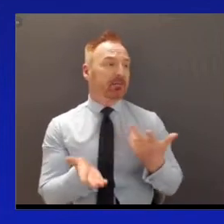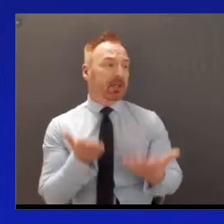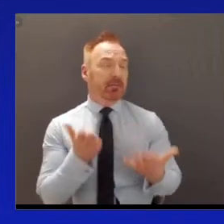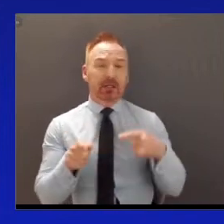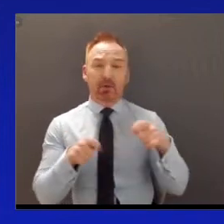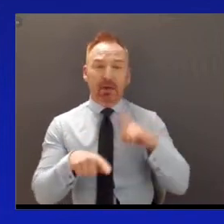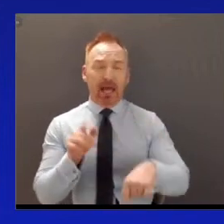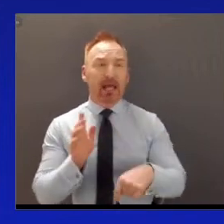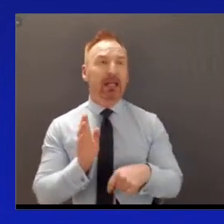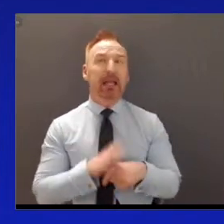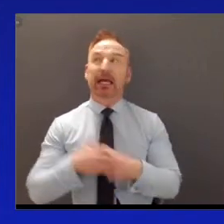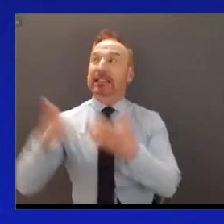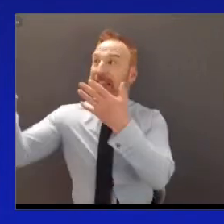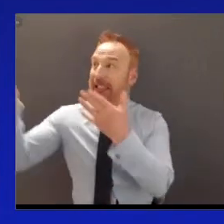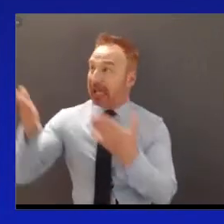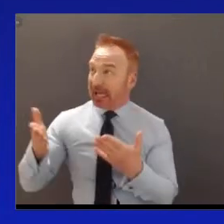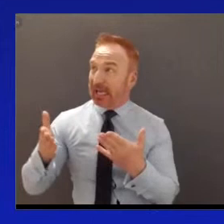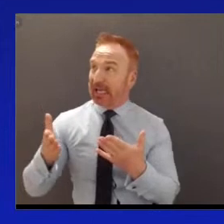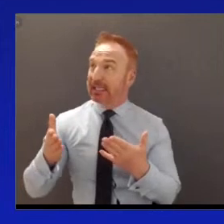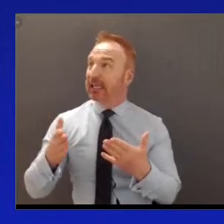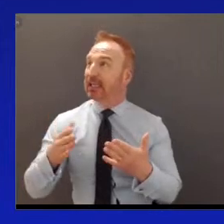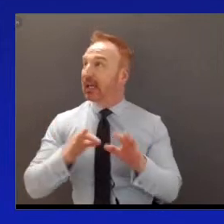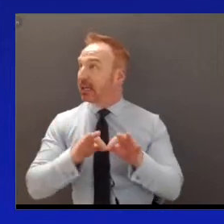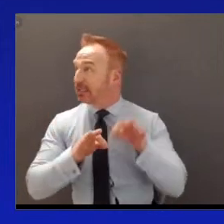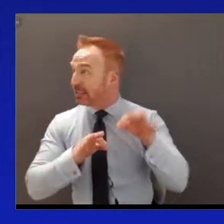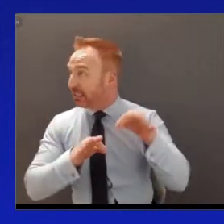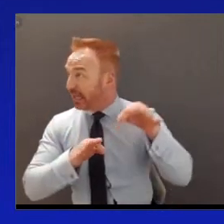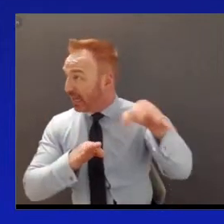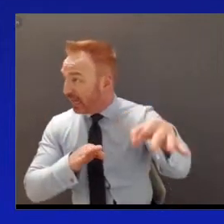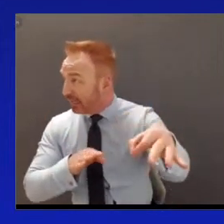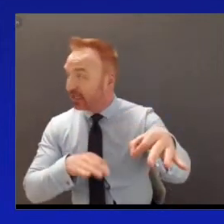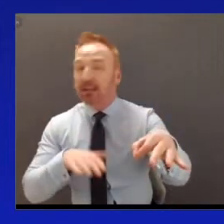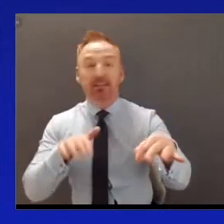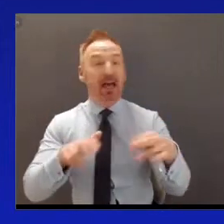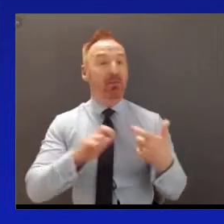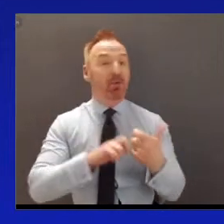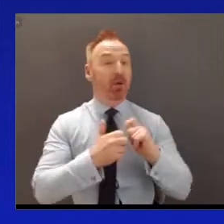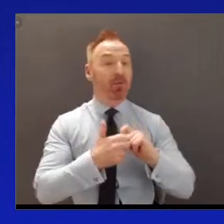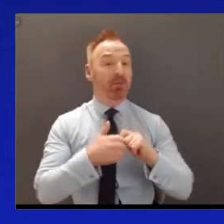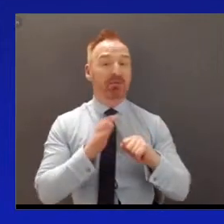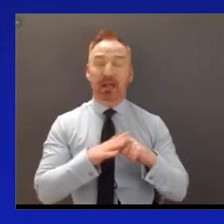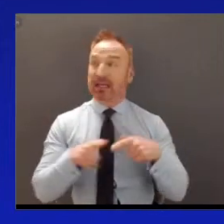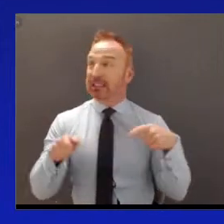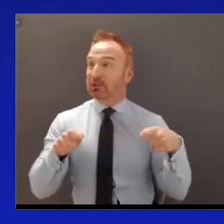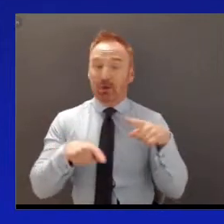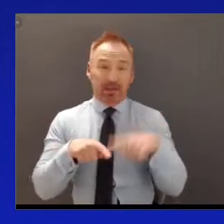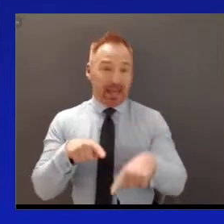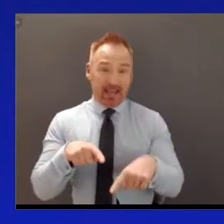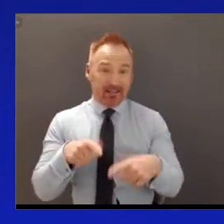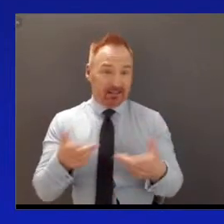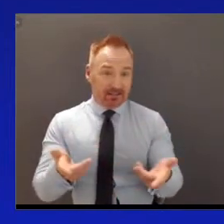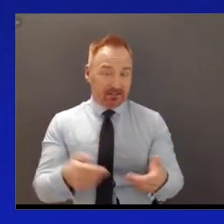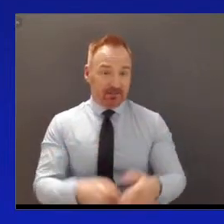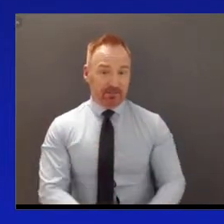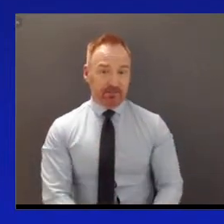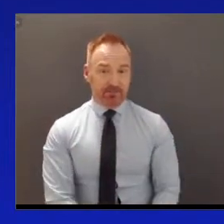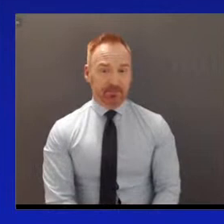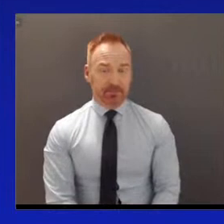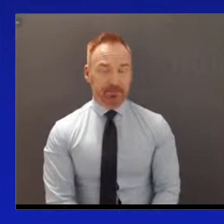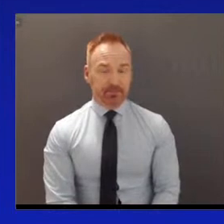le problème qu'on a eu au niveau, que les hôpitaux ont eu au niveau de la prise en charge des gens